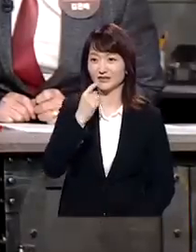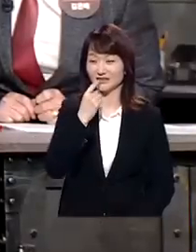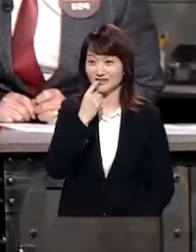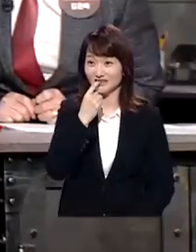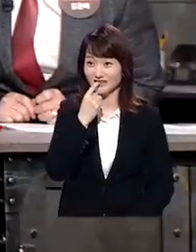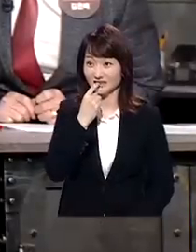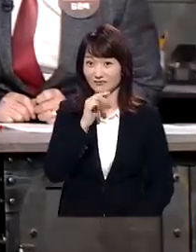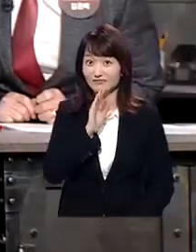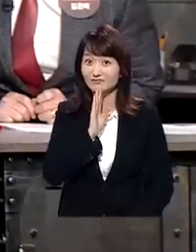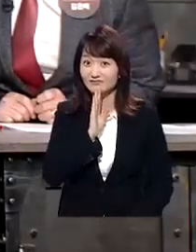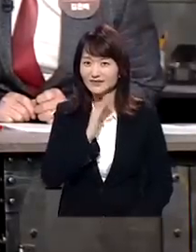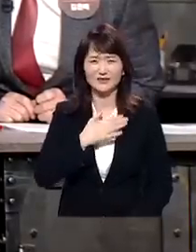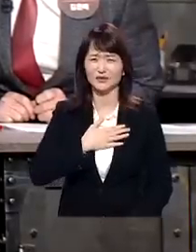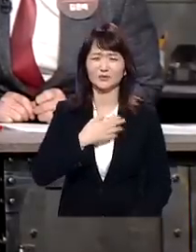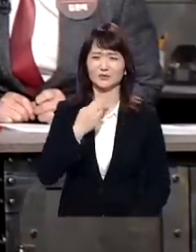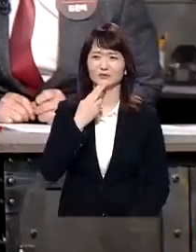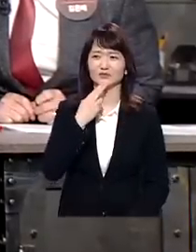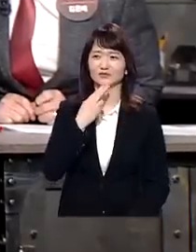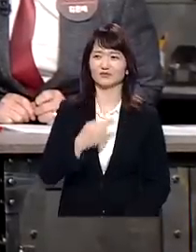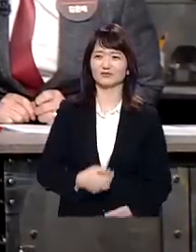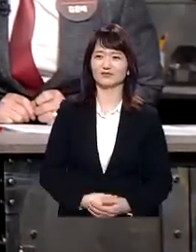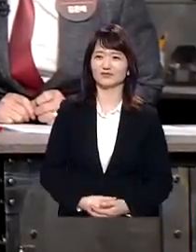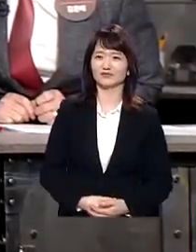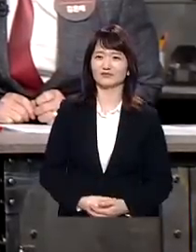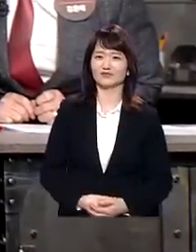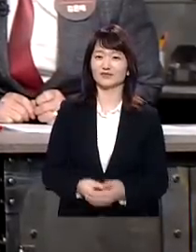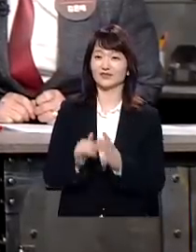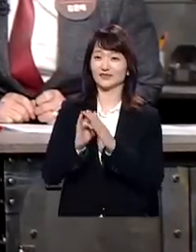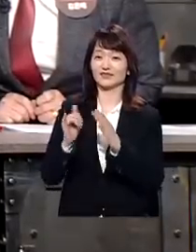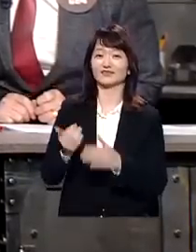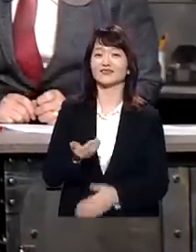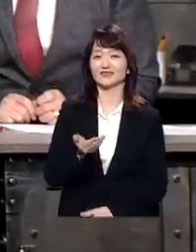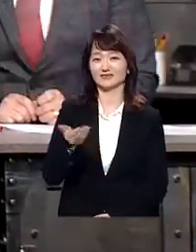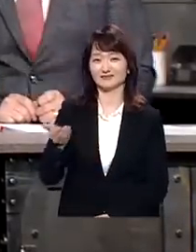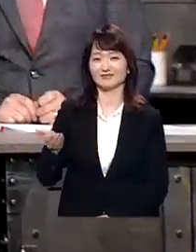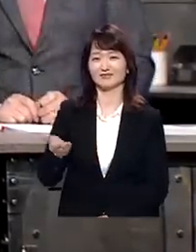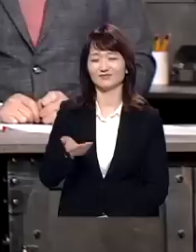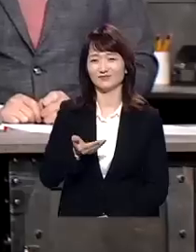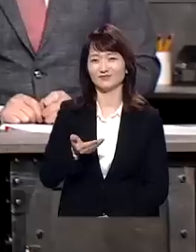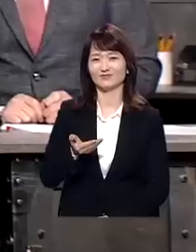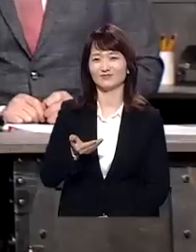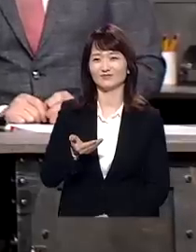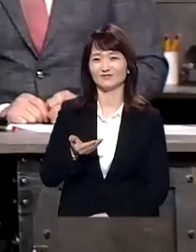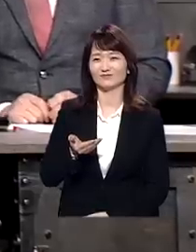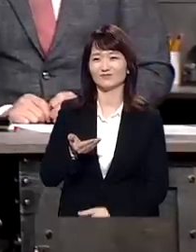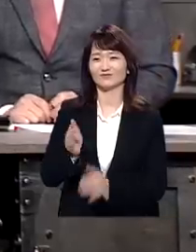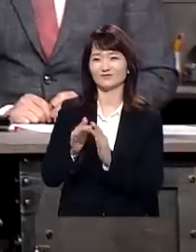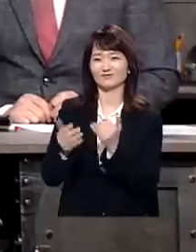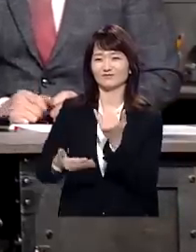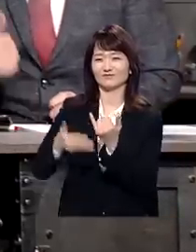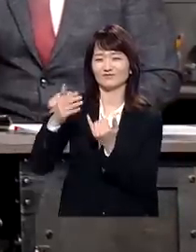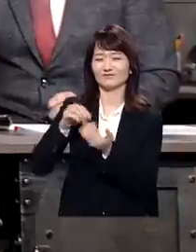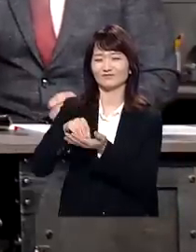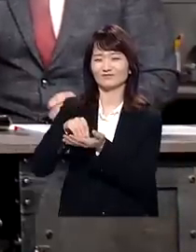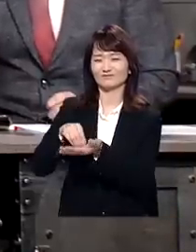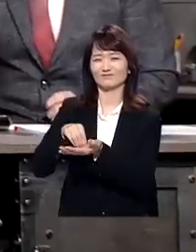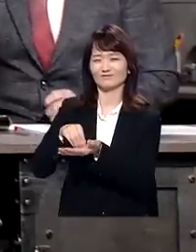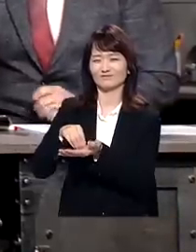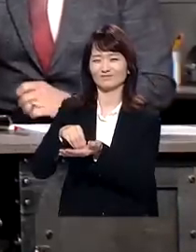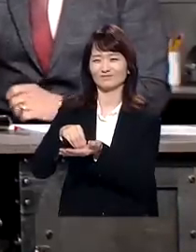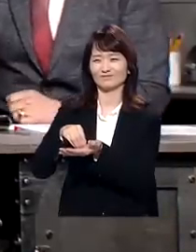그러니까. 자, 이거 말이죠. 진짜 우리 가족 여러분들의 아, 성원 이 구독 누름